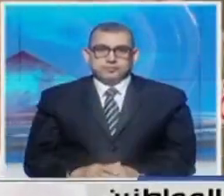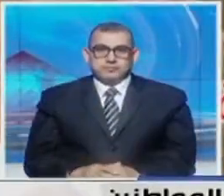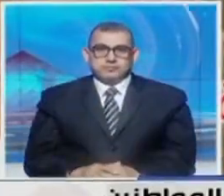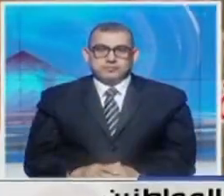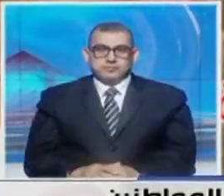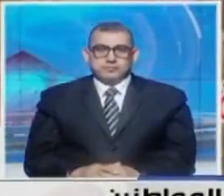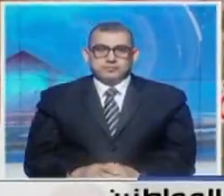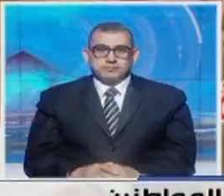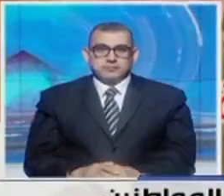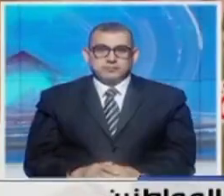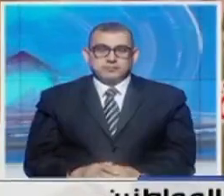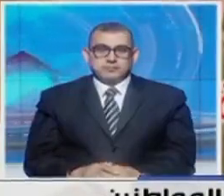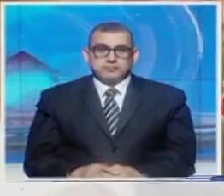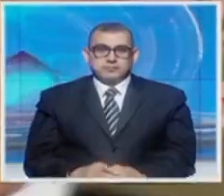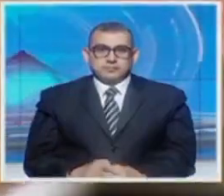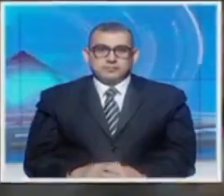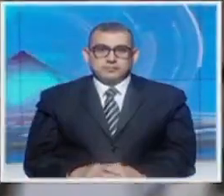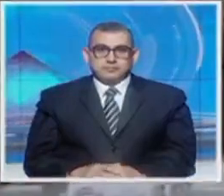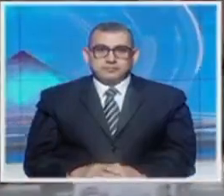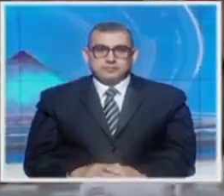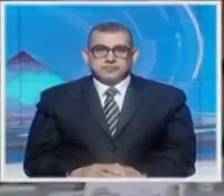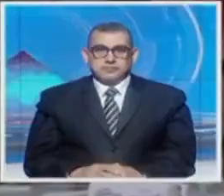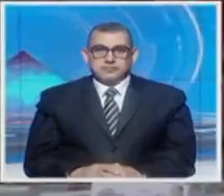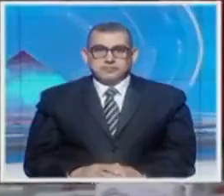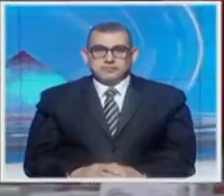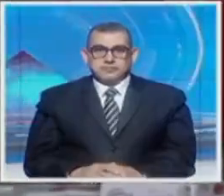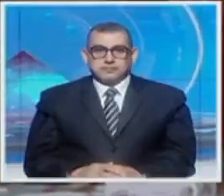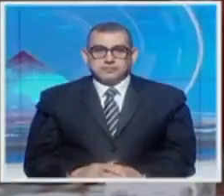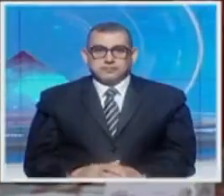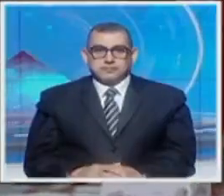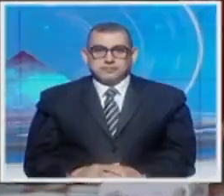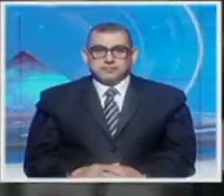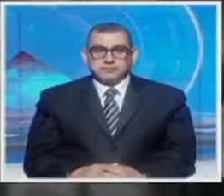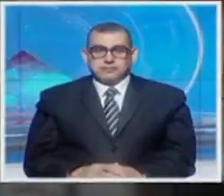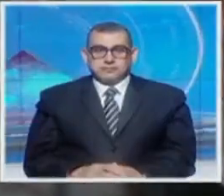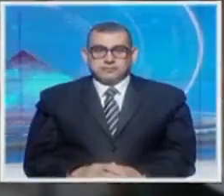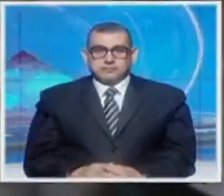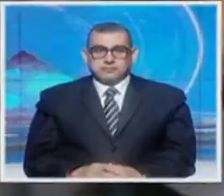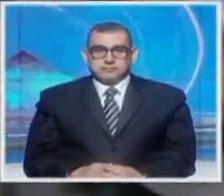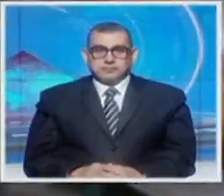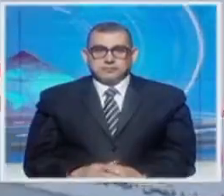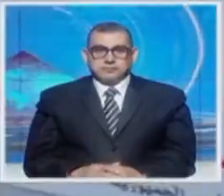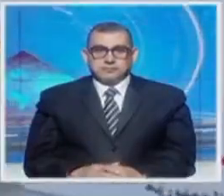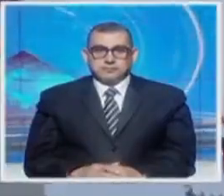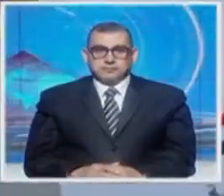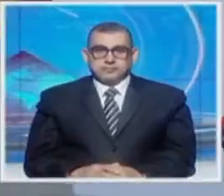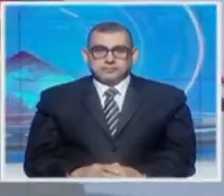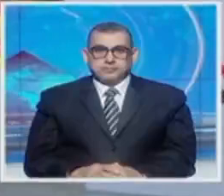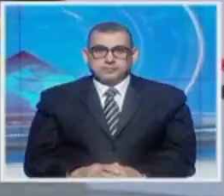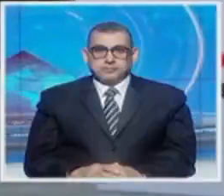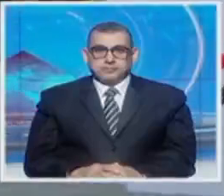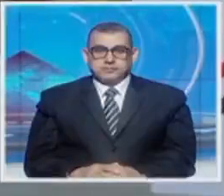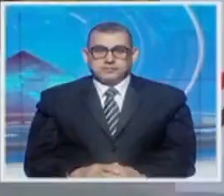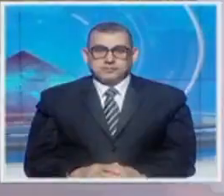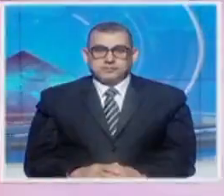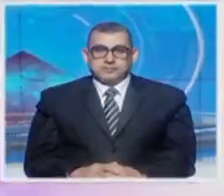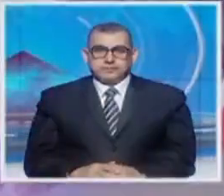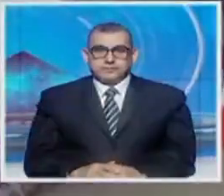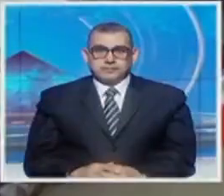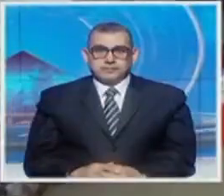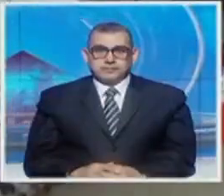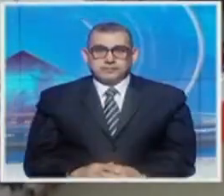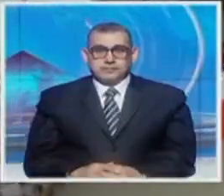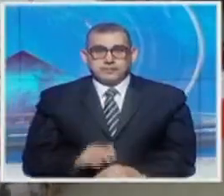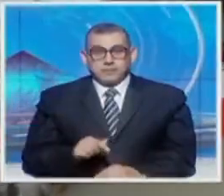احنا ولادك يا بلادي بتجري في دمنا، احنا اللي لما بتنادينا معاك كلنا.